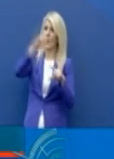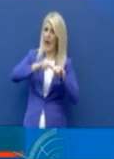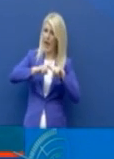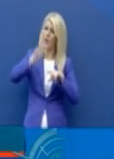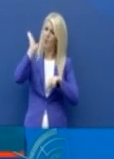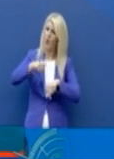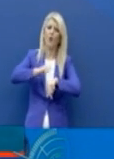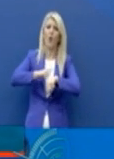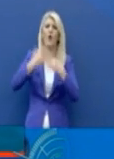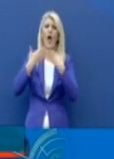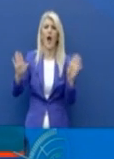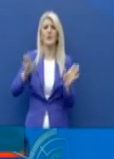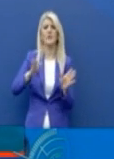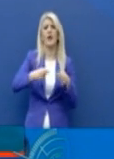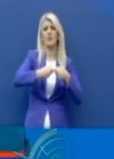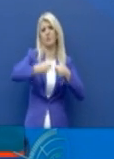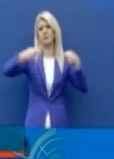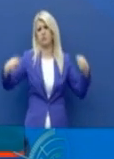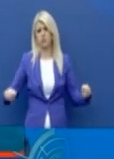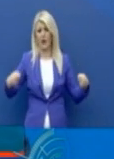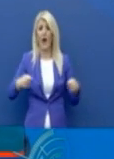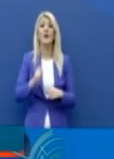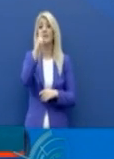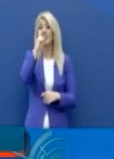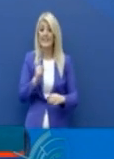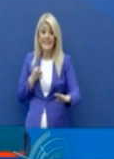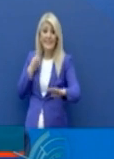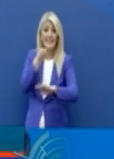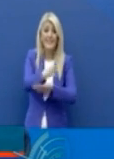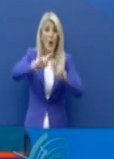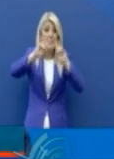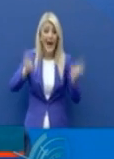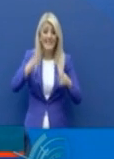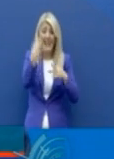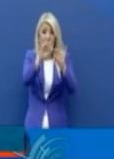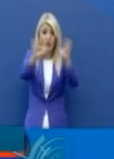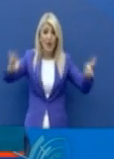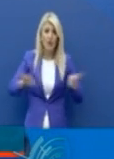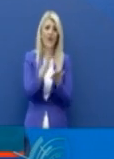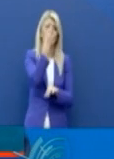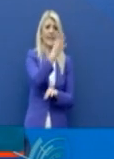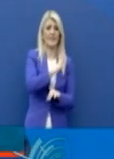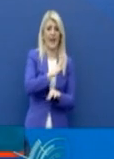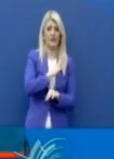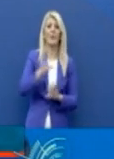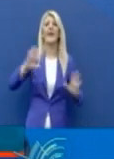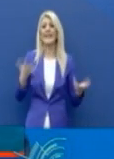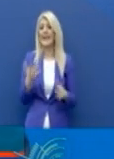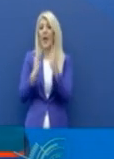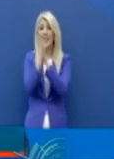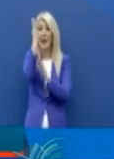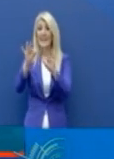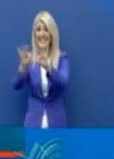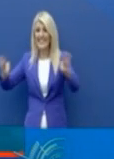ωραρίου και με ανώτατο όριο 4 πελάτες σε καταστήματα έως 100 τετραγωνικά ή ένας πελάτης ανά 15 τετραγωνικά